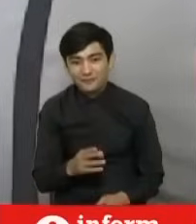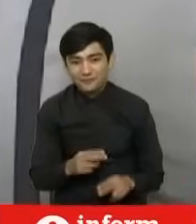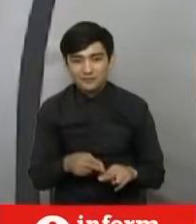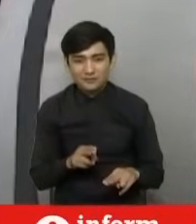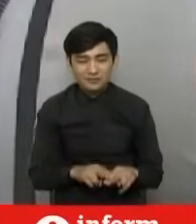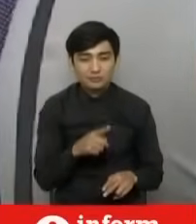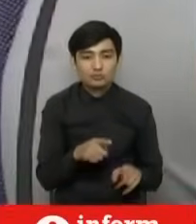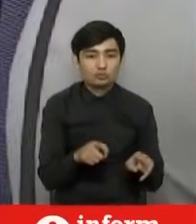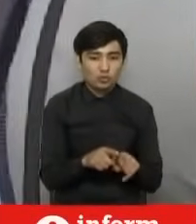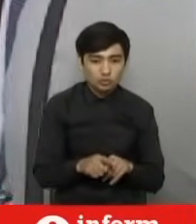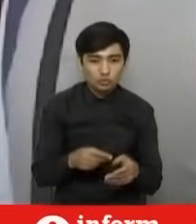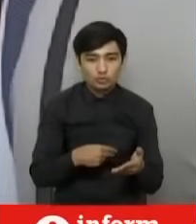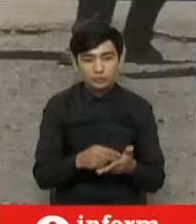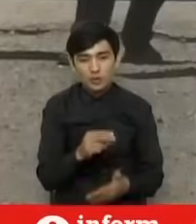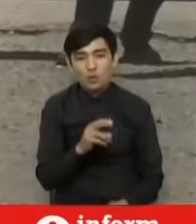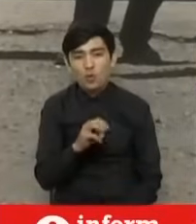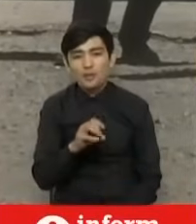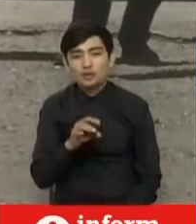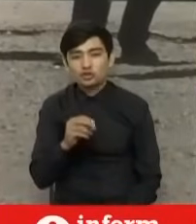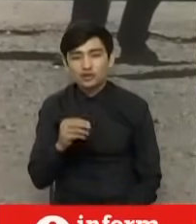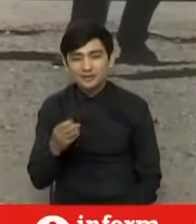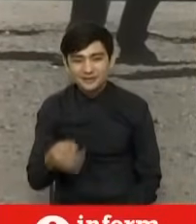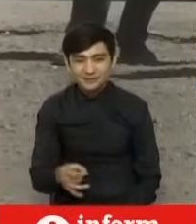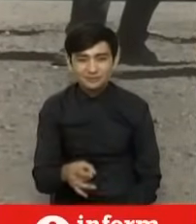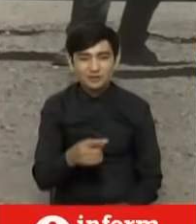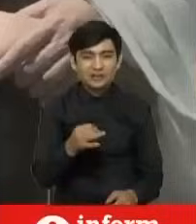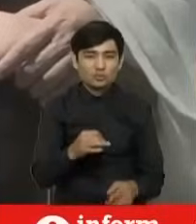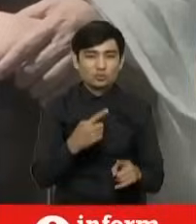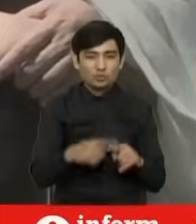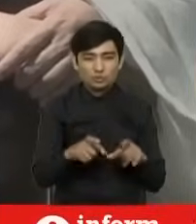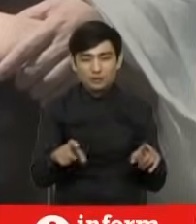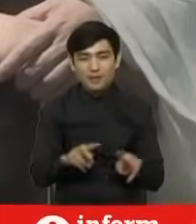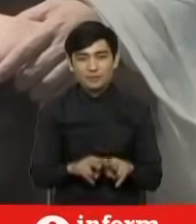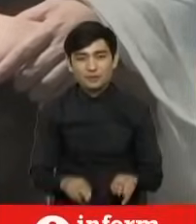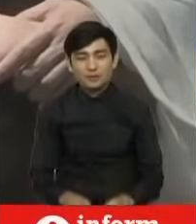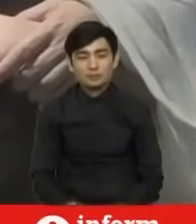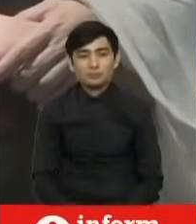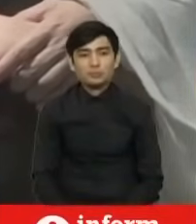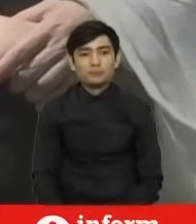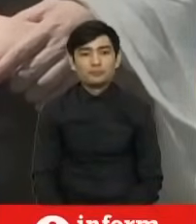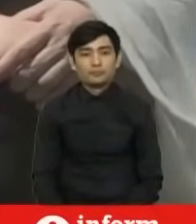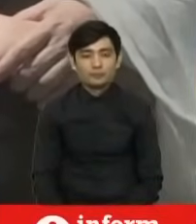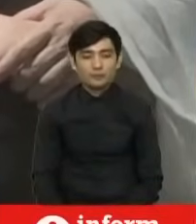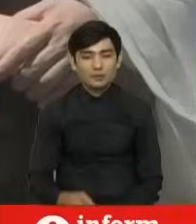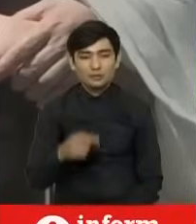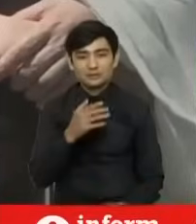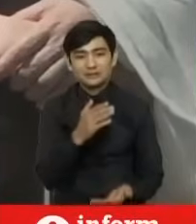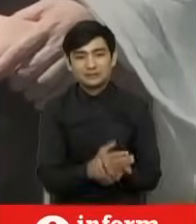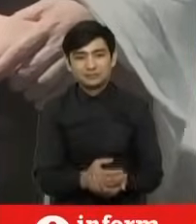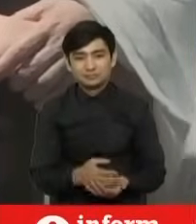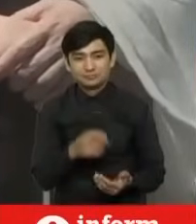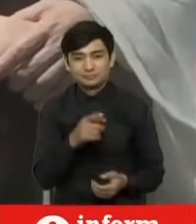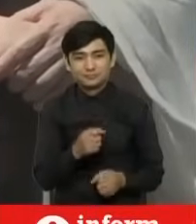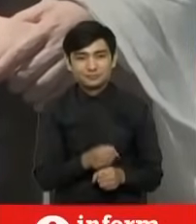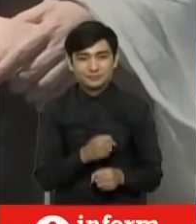тоже приобрела у застройщика коммерческое помещение, как и многие другие. Оказывается, есть притязание третьей стороны